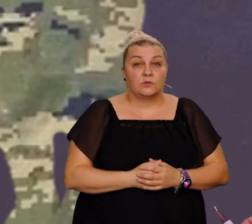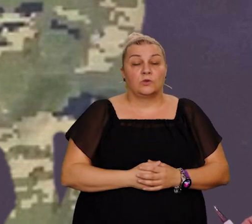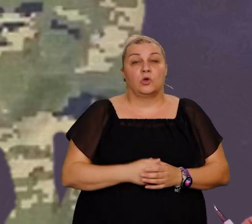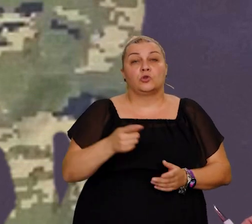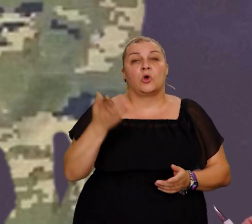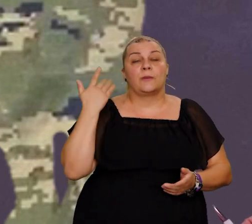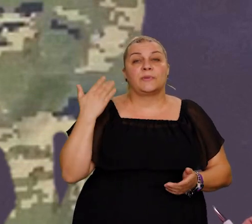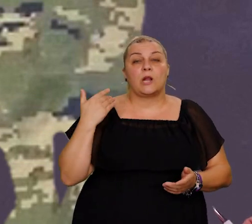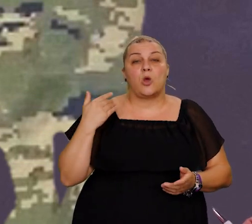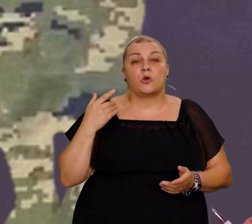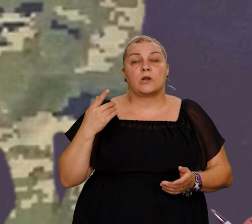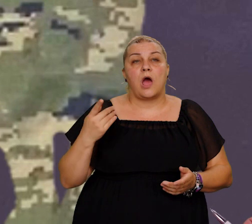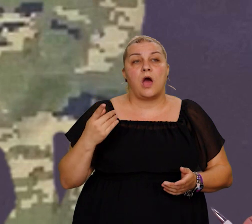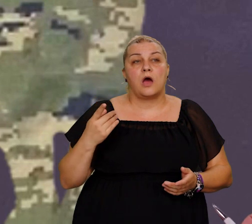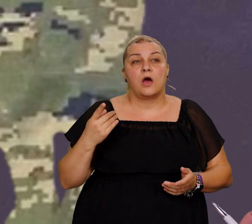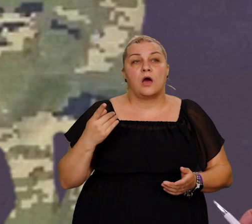bitnica raspoređena na